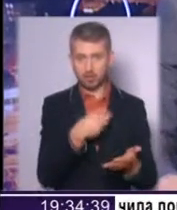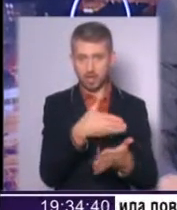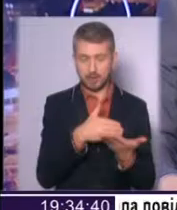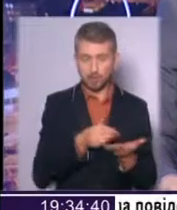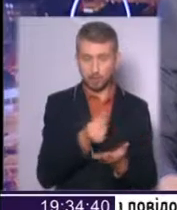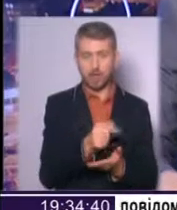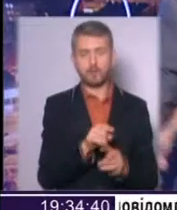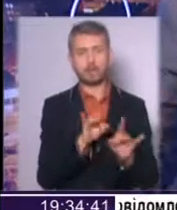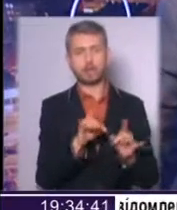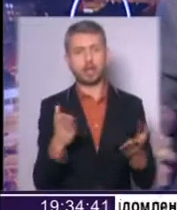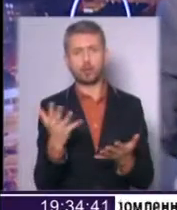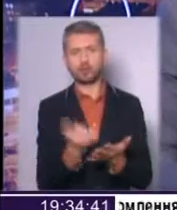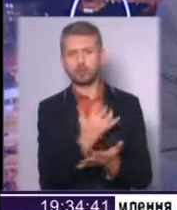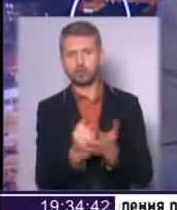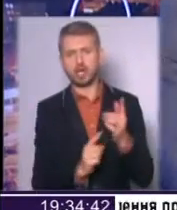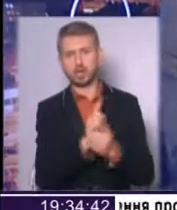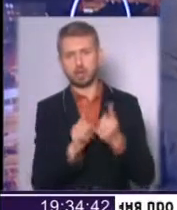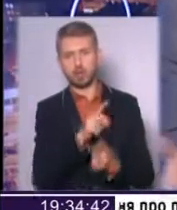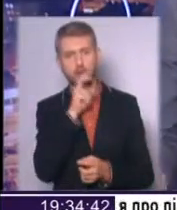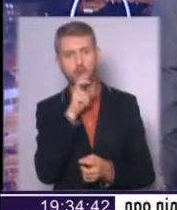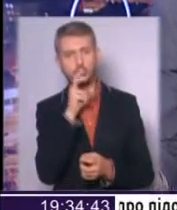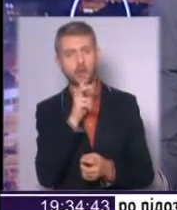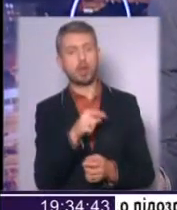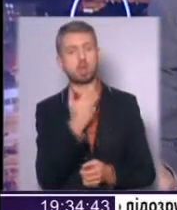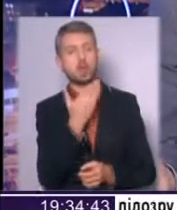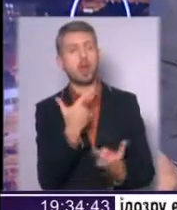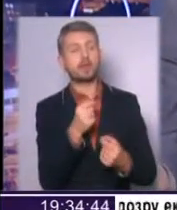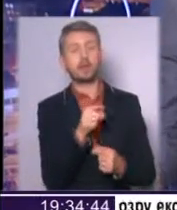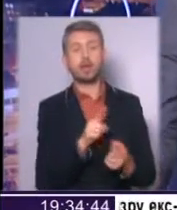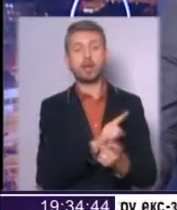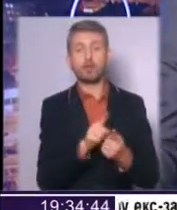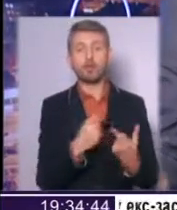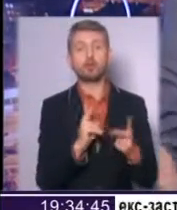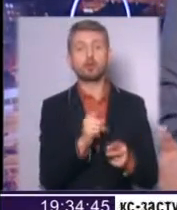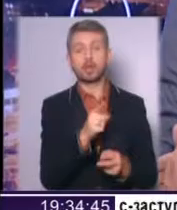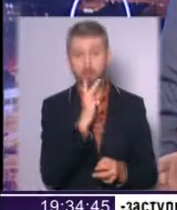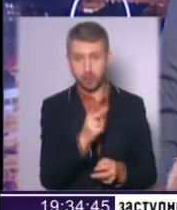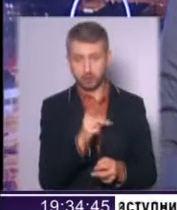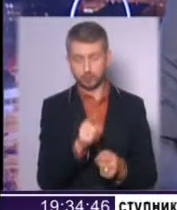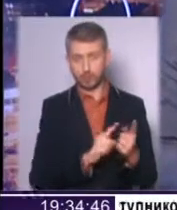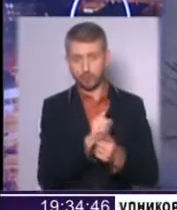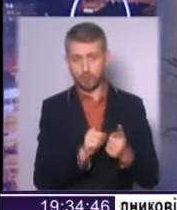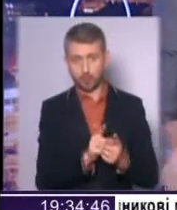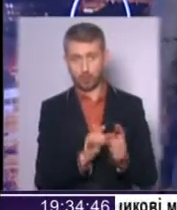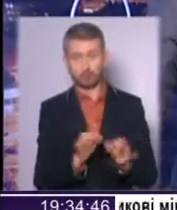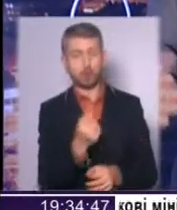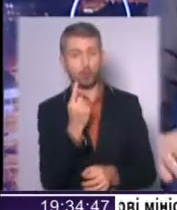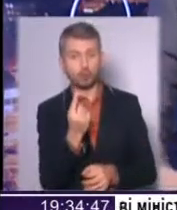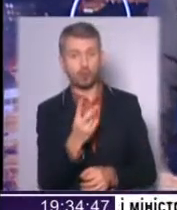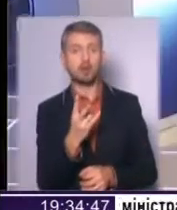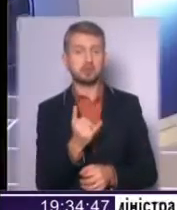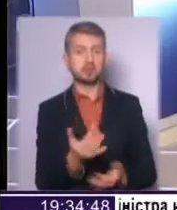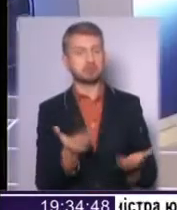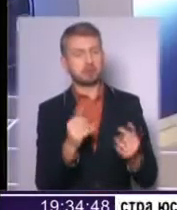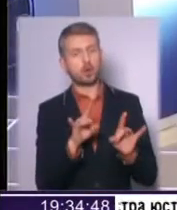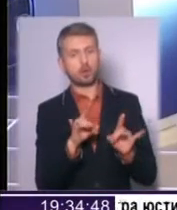є господар, там Байден, припустимо, який він приїде і скаже, що от тримайте далі Арсенія Петровича, бо це дуже розумний